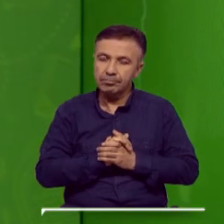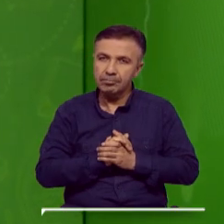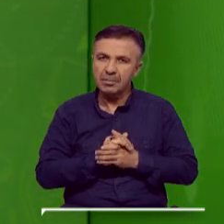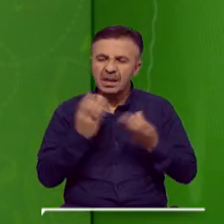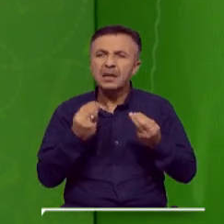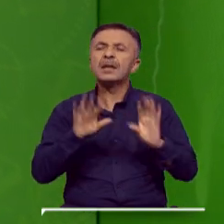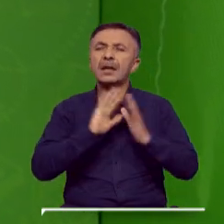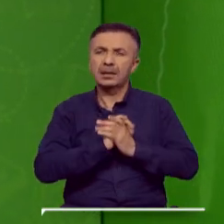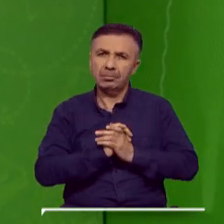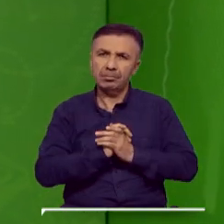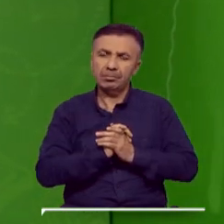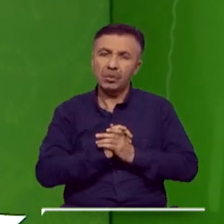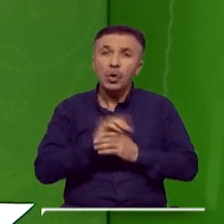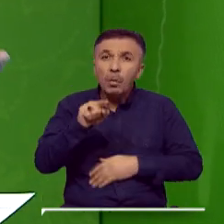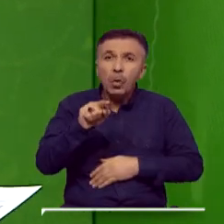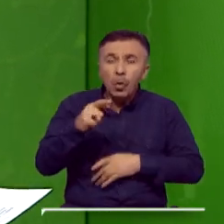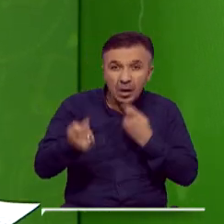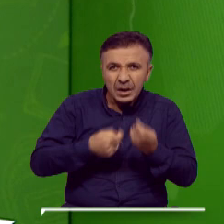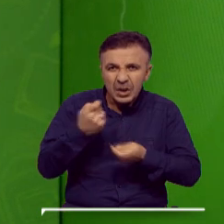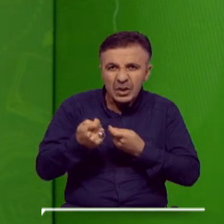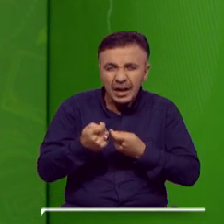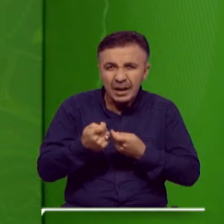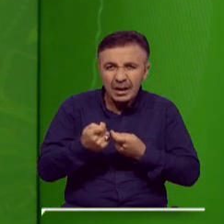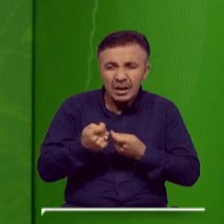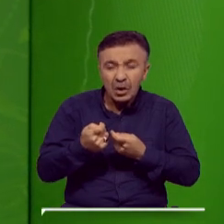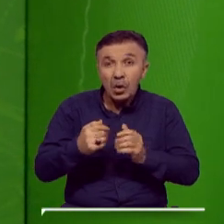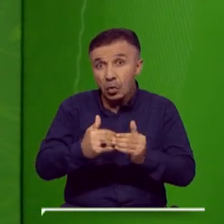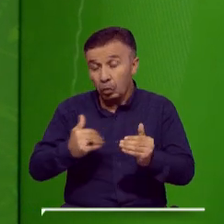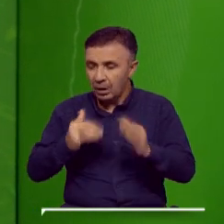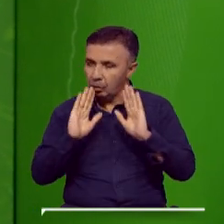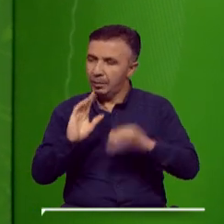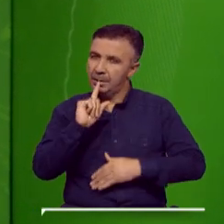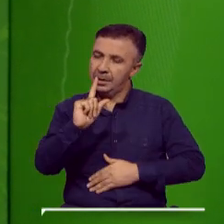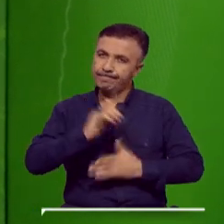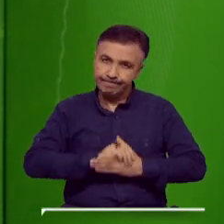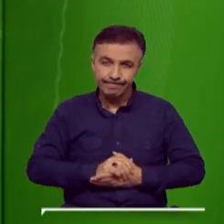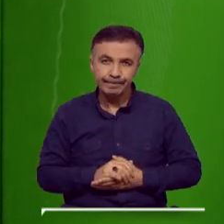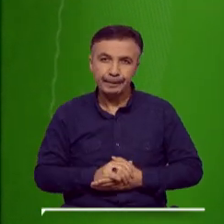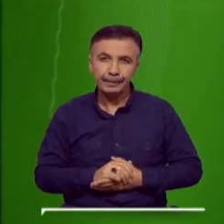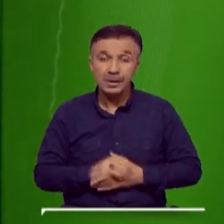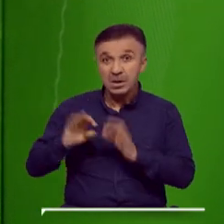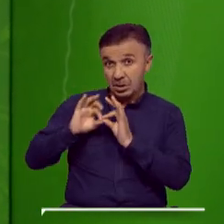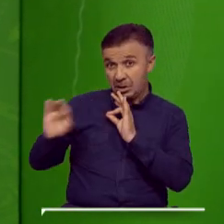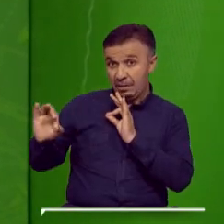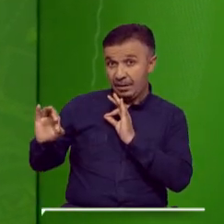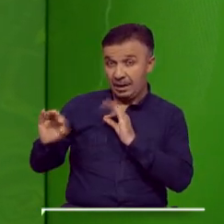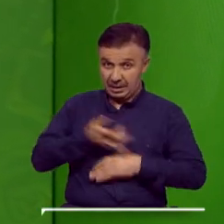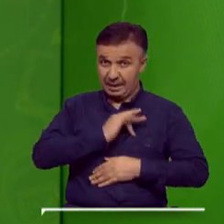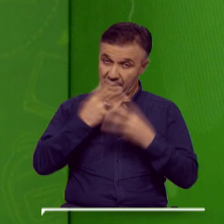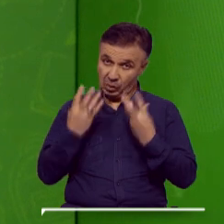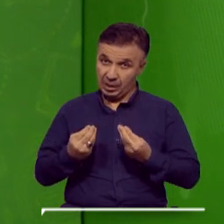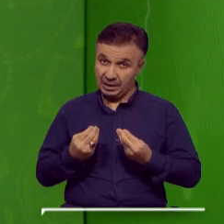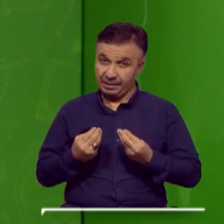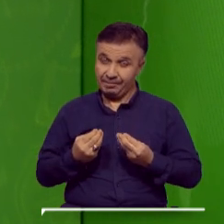bir fiildir. Bundan mümkün olduğu sürece uzak durmaya çalışalım. Takva sahibi olalım,